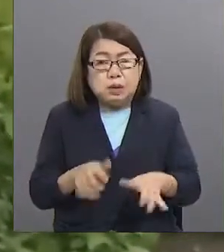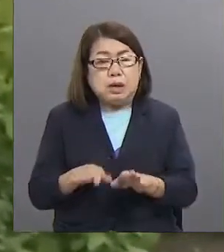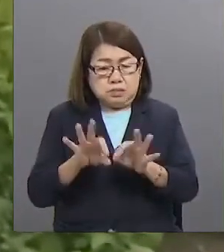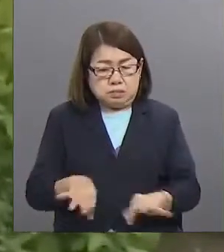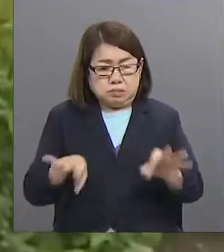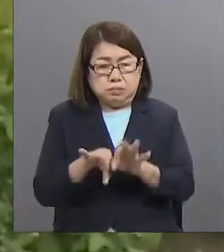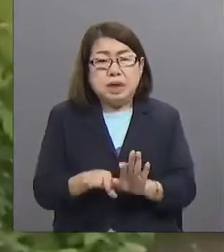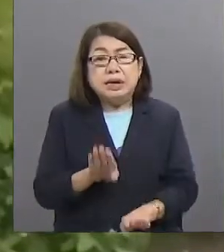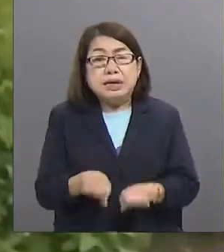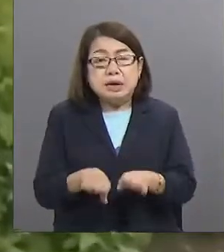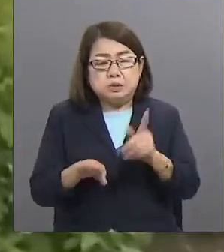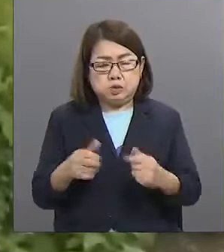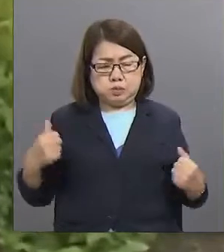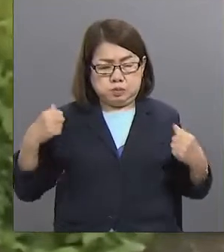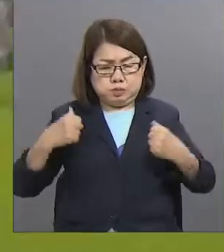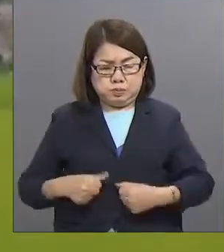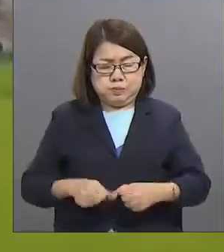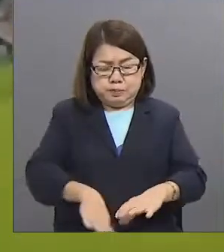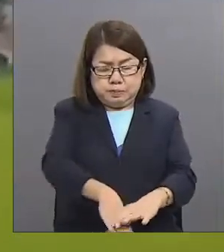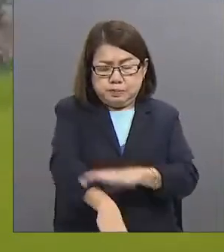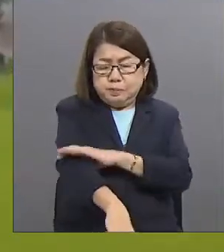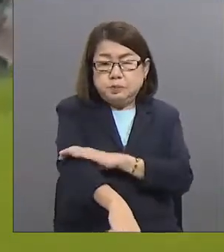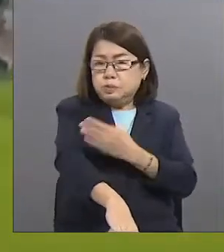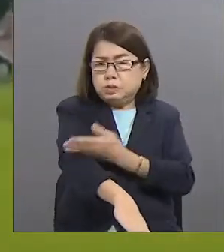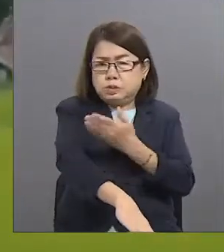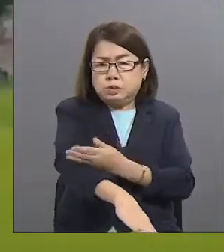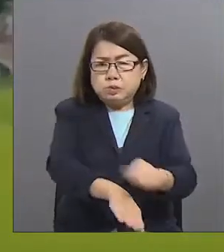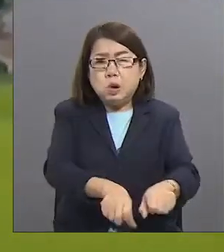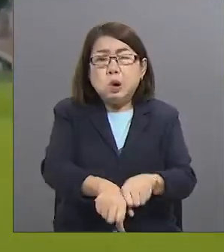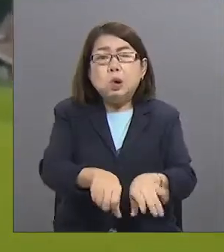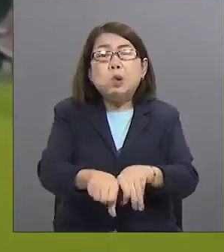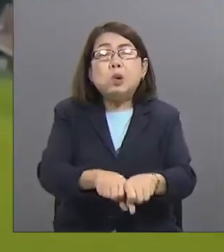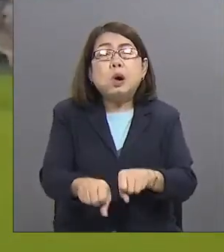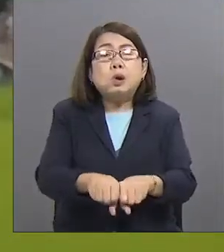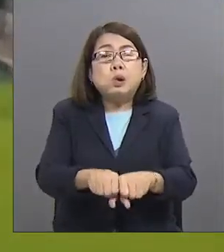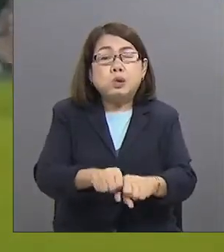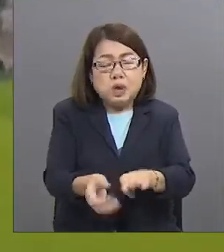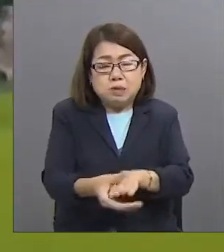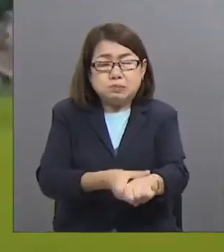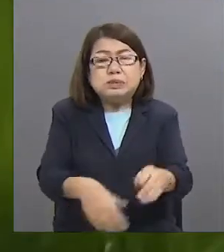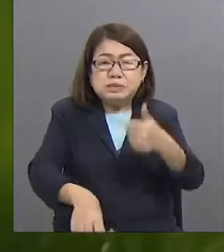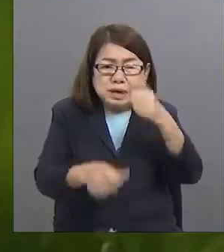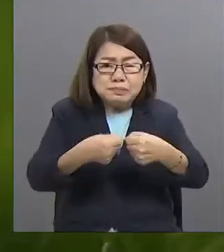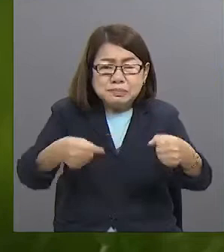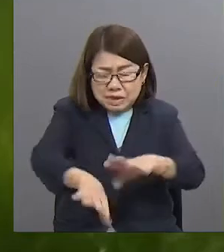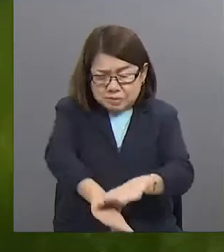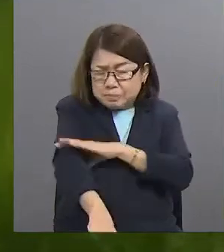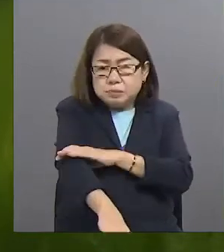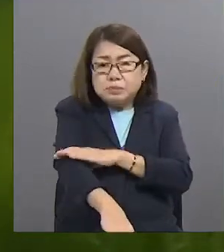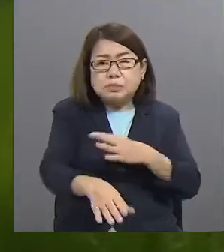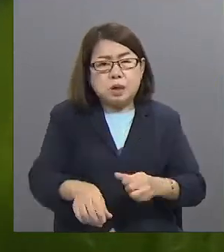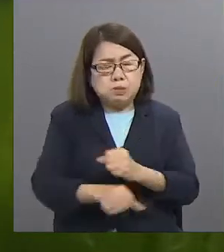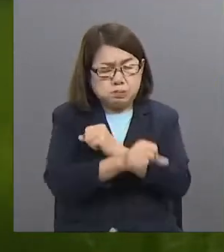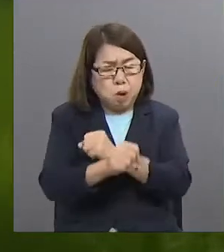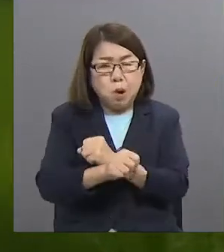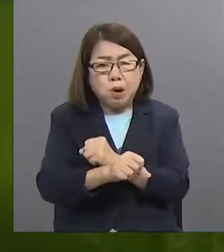ข้าวก็จะสวมเสื้อผ้าที่รัดกุมแล้วก็ใส่รองเท้าป้องกันเมื่อขึ้นจากนาก็จะรีบล้างเท้าทันทีค่ะนายแพทย์สุรเชษฐ์อ